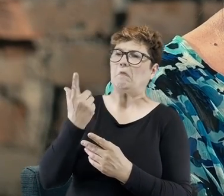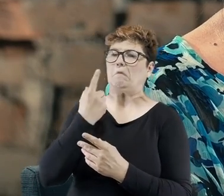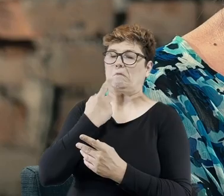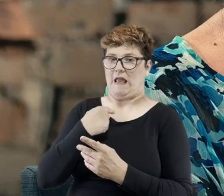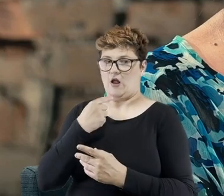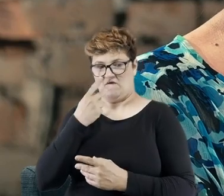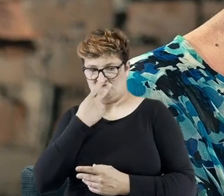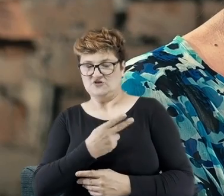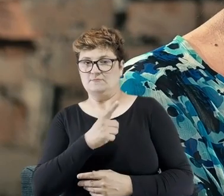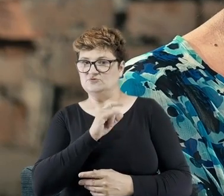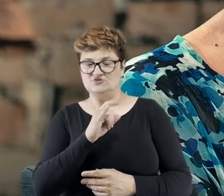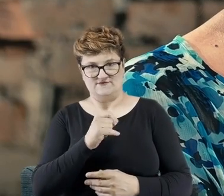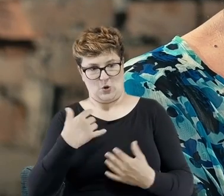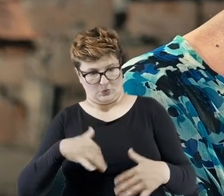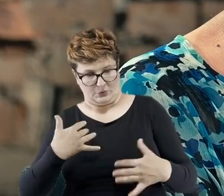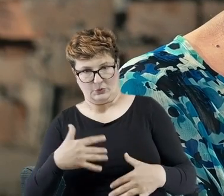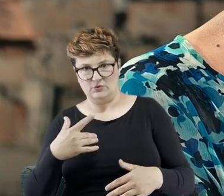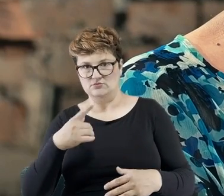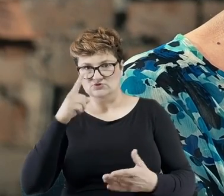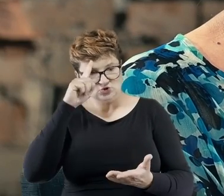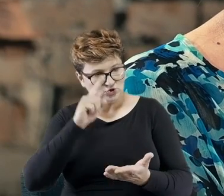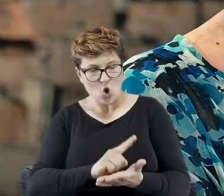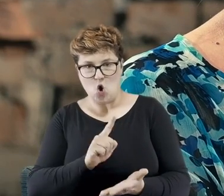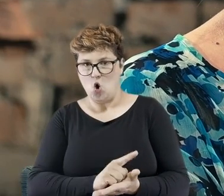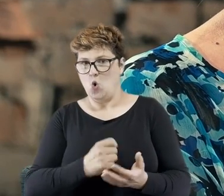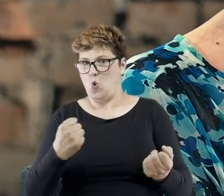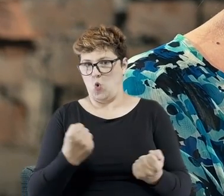uważała Przybyszewską za osobę wybitną. Bo